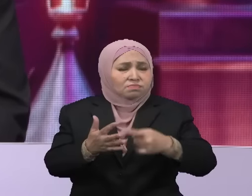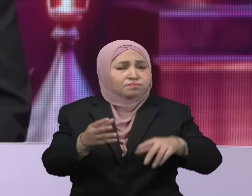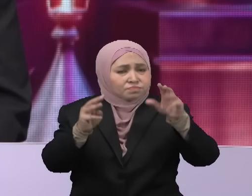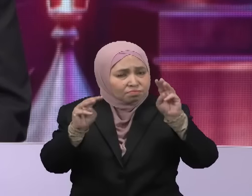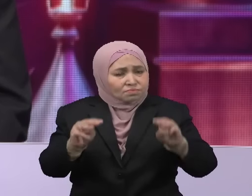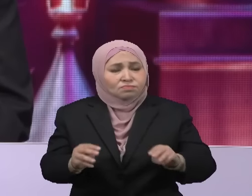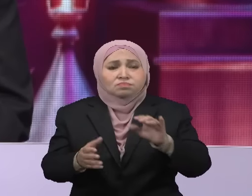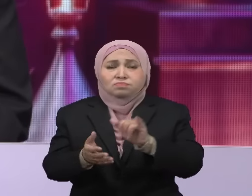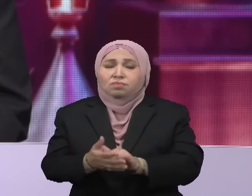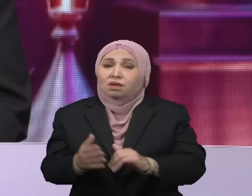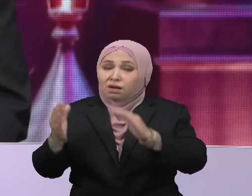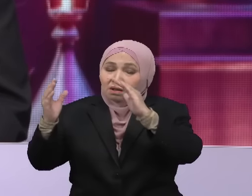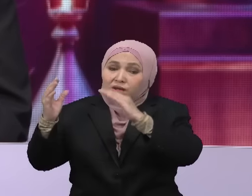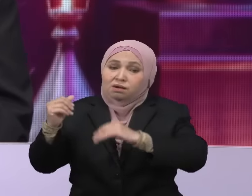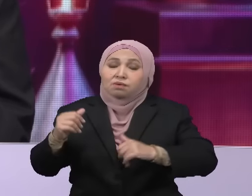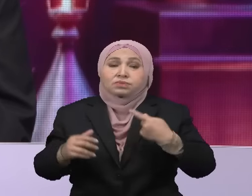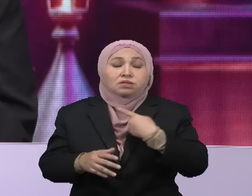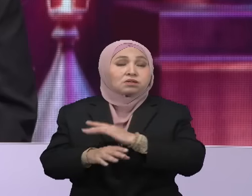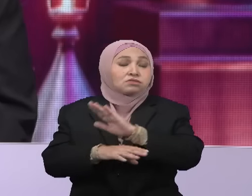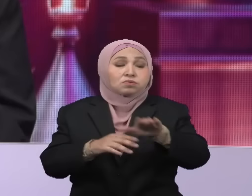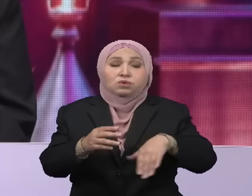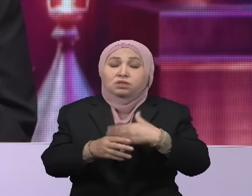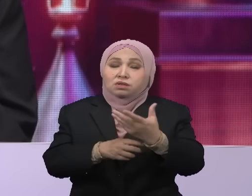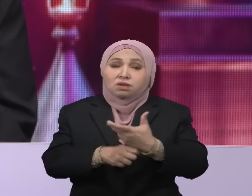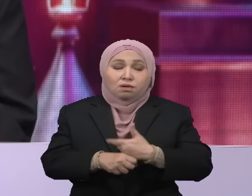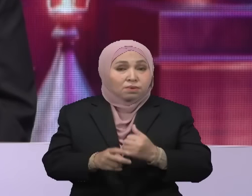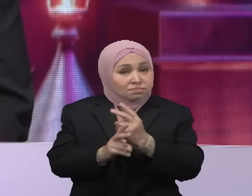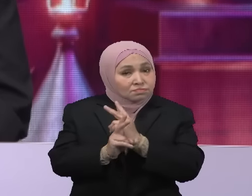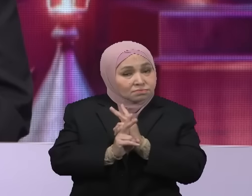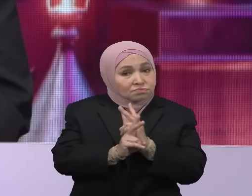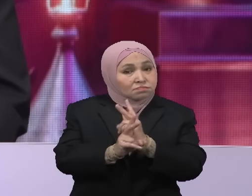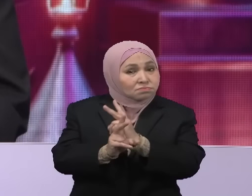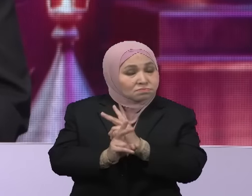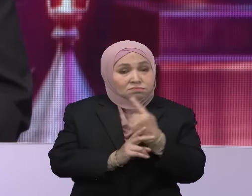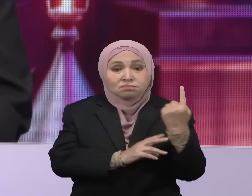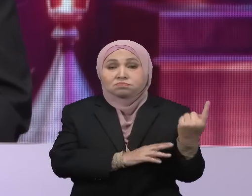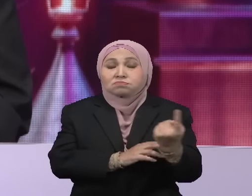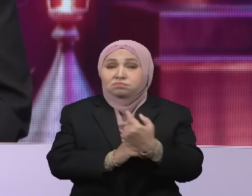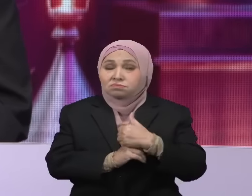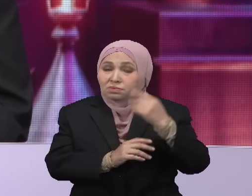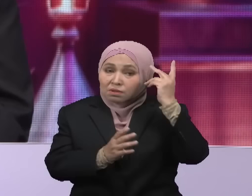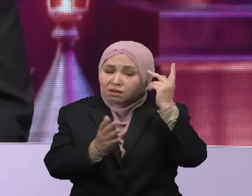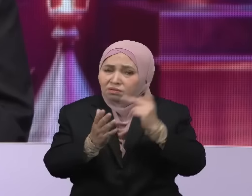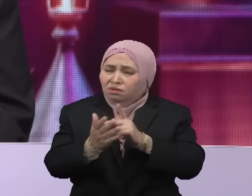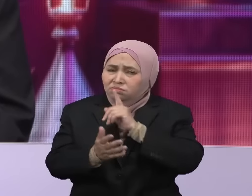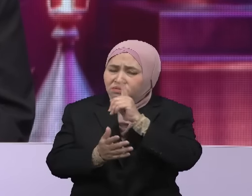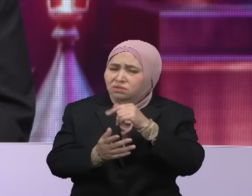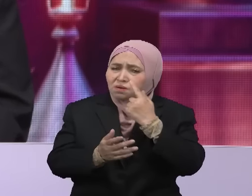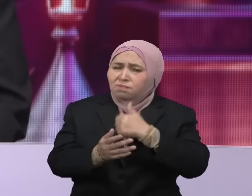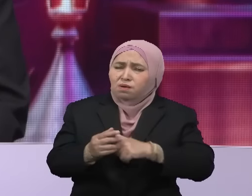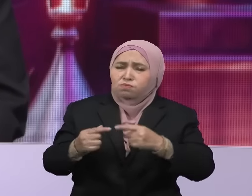itu. Mudah-mudahan kita semua dapat berjaga-jaga dan sentiasa mengenal pasti siapakah musuh